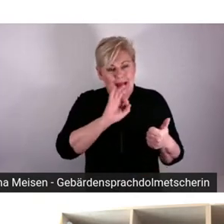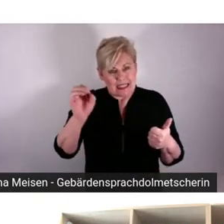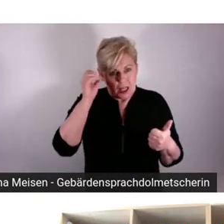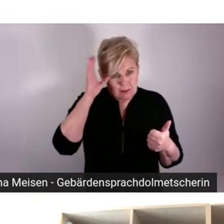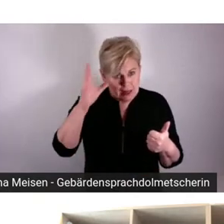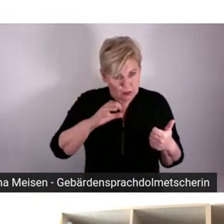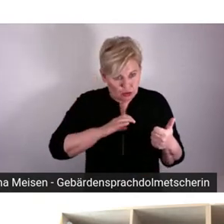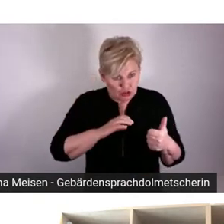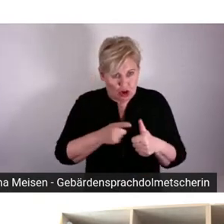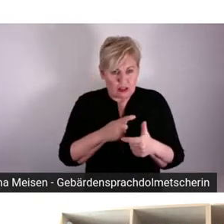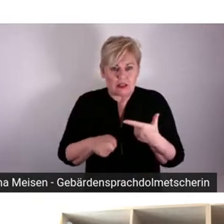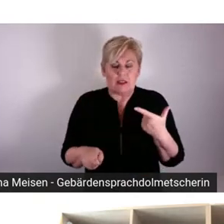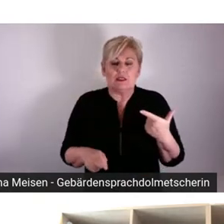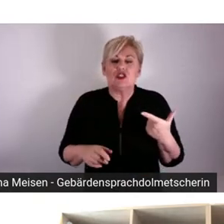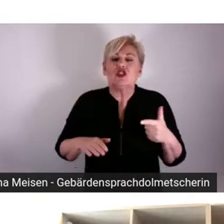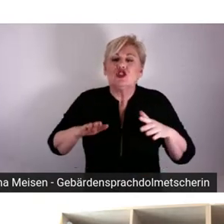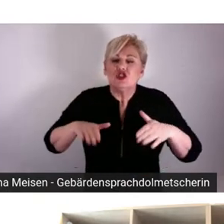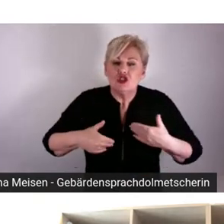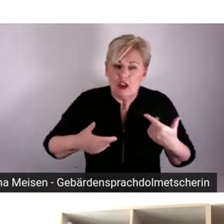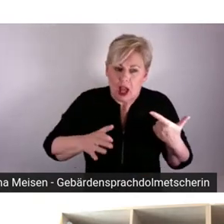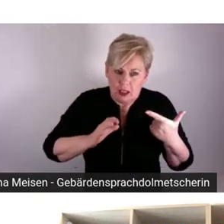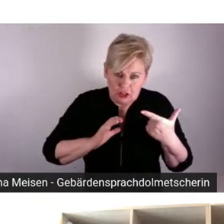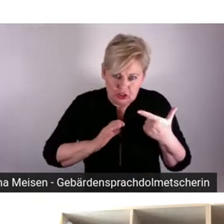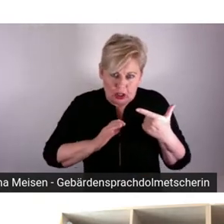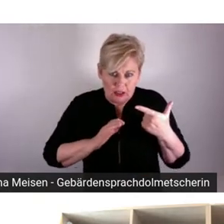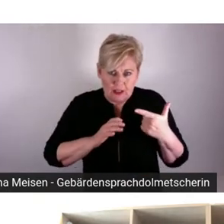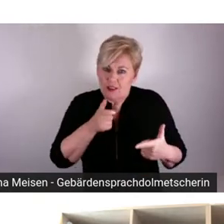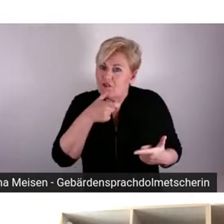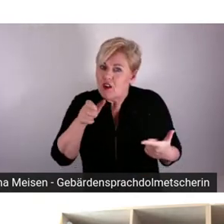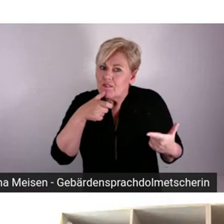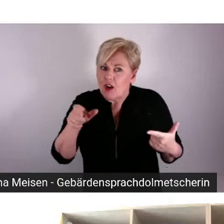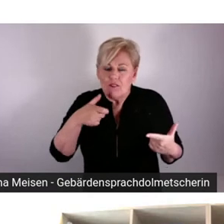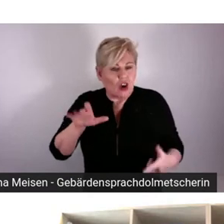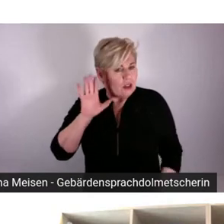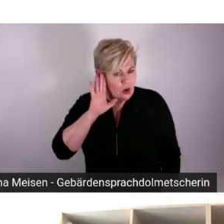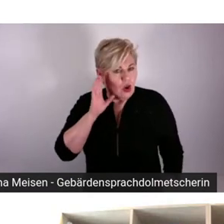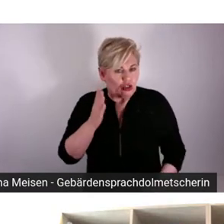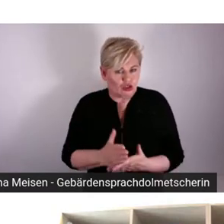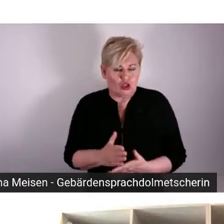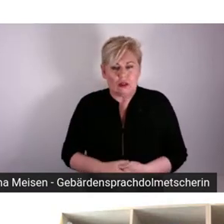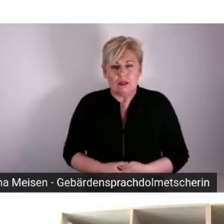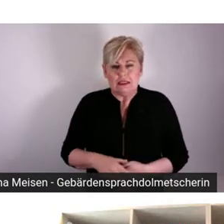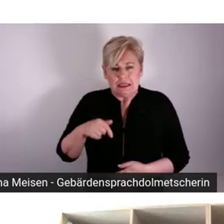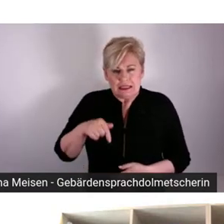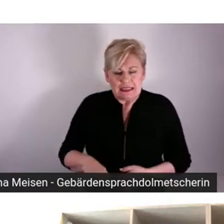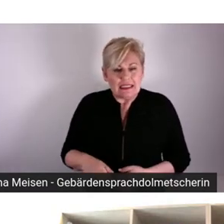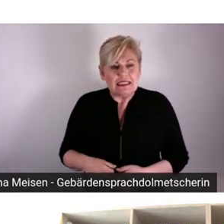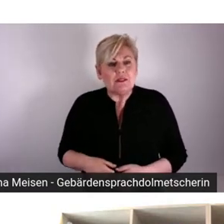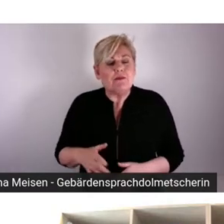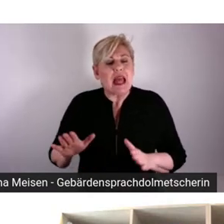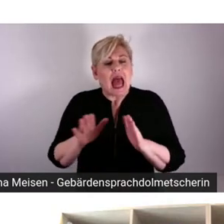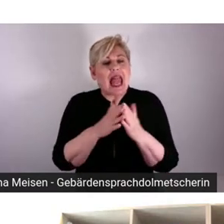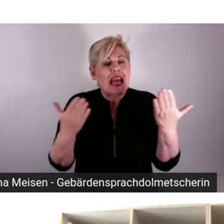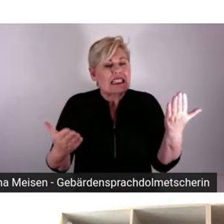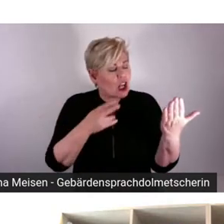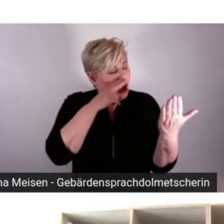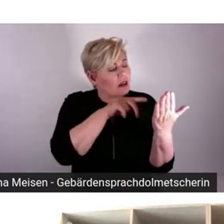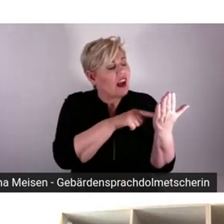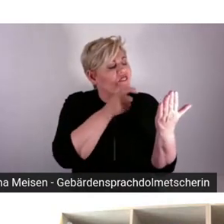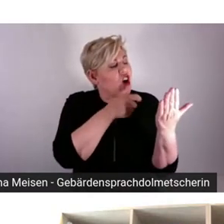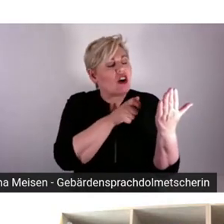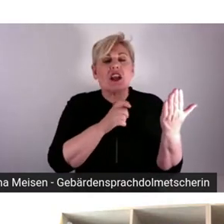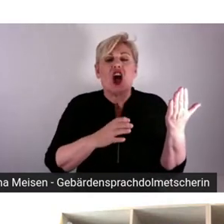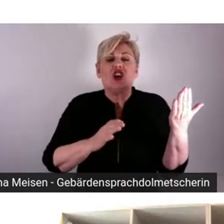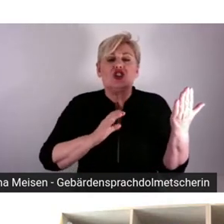Bildungschancen, Startchancen auch gehört. Wenn man unter Chancen im Lexikon dann nachschlägt, dann wird